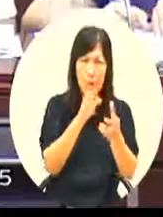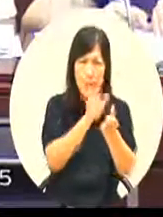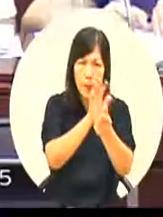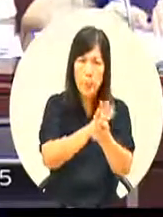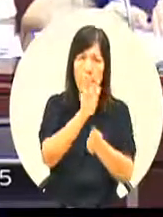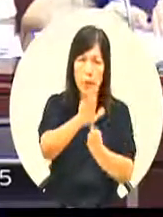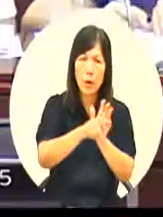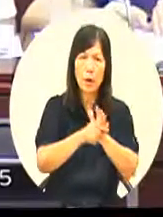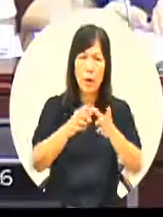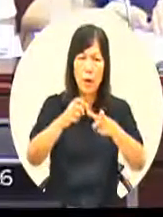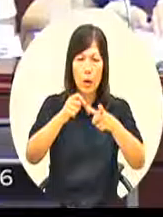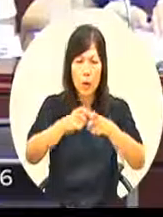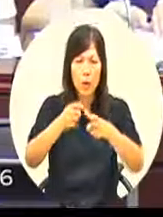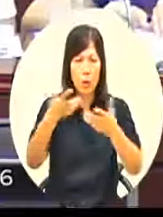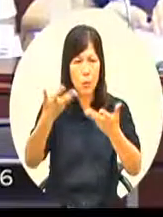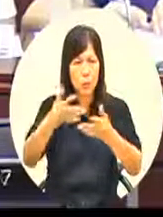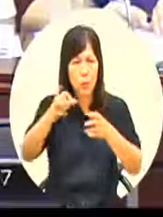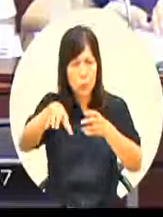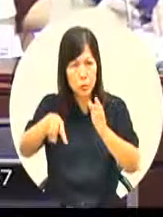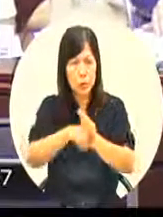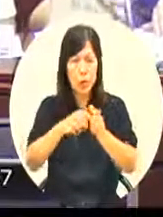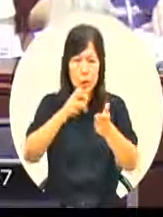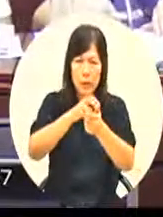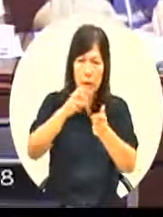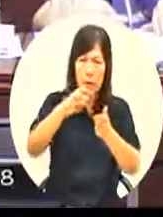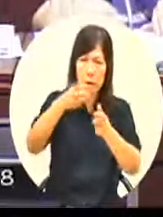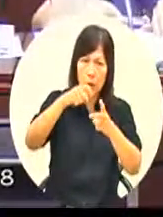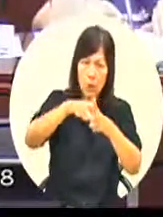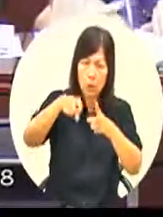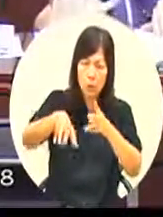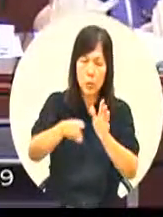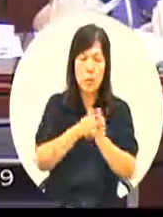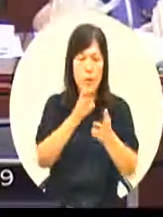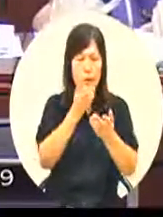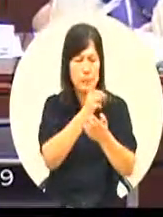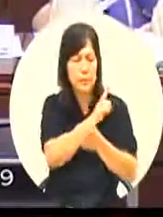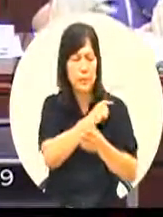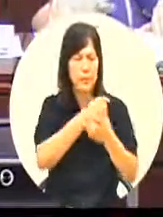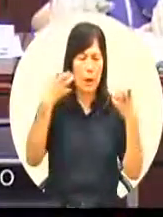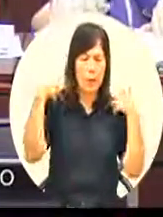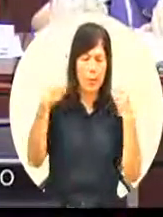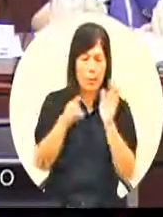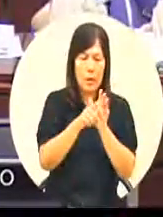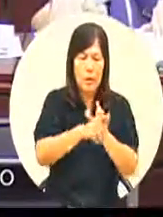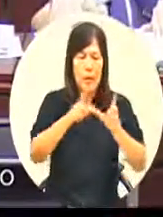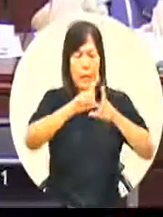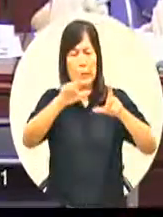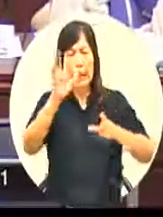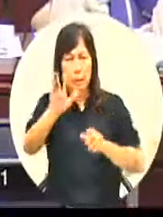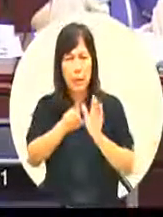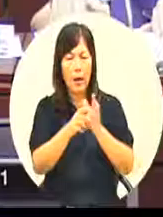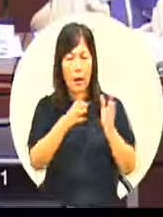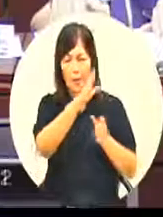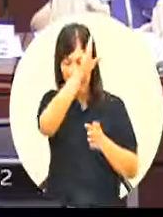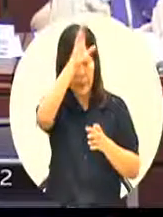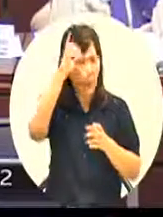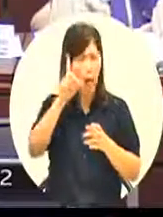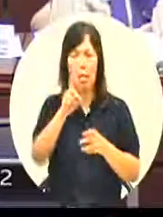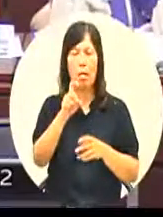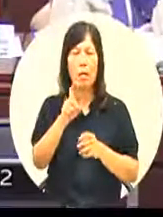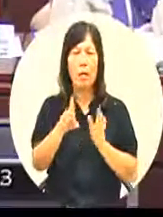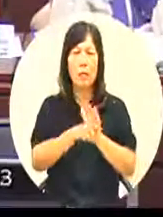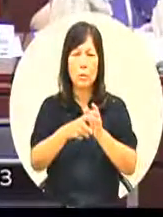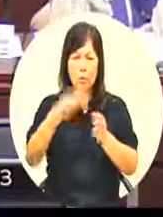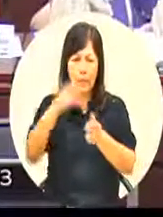因为公务局、养工处或者是环保局本身就已经要处理的灾害规模超级大，忙不过来，没有办法来处理